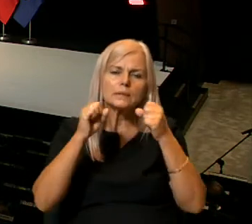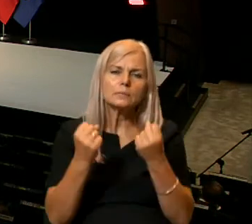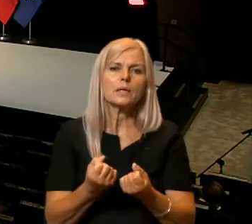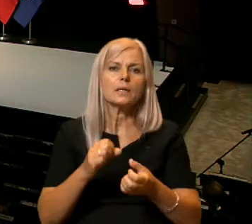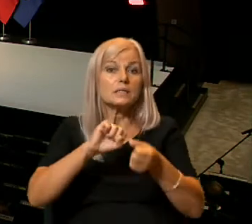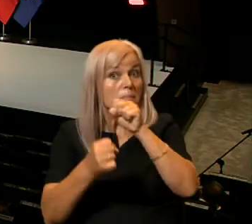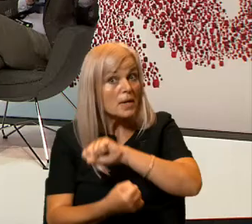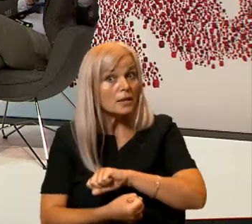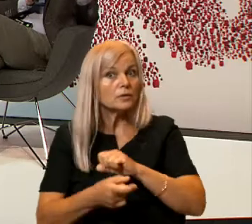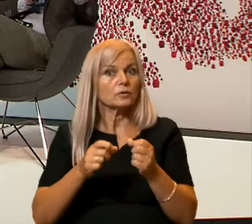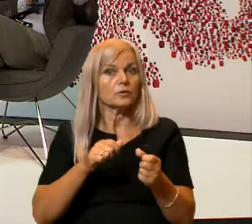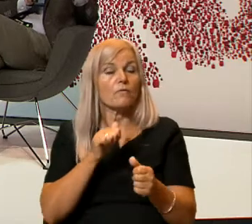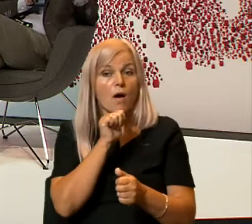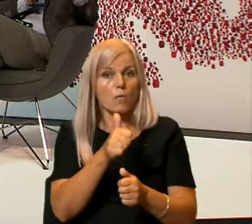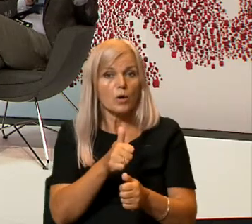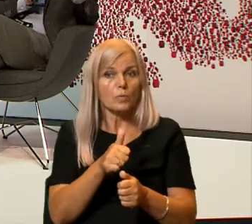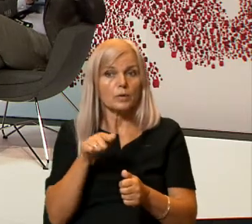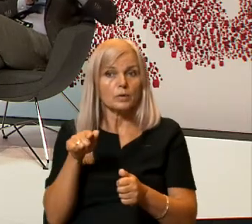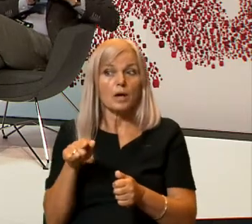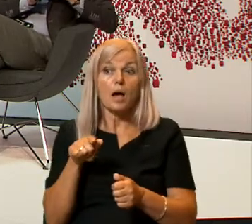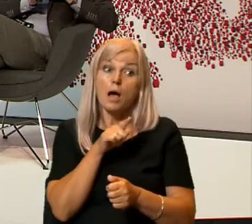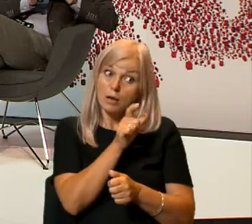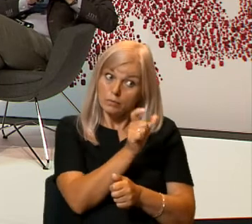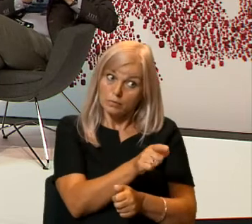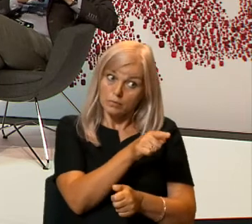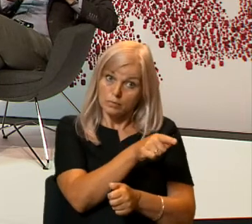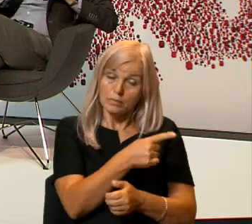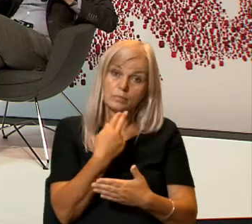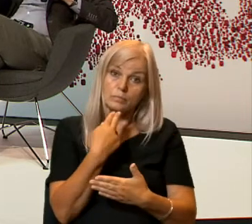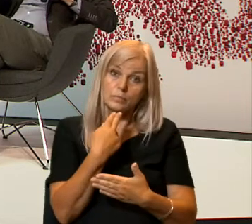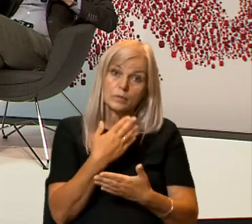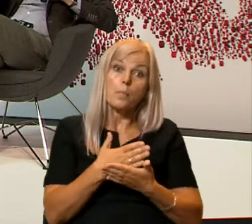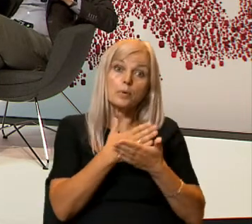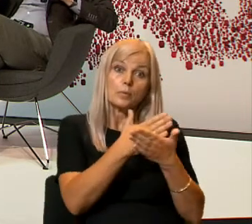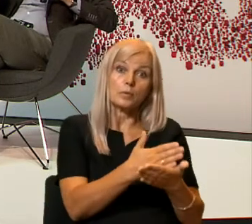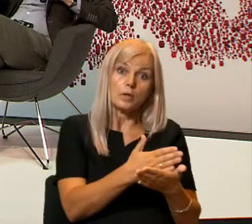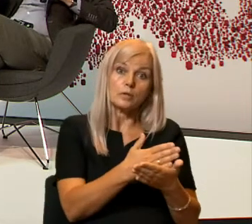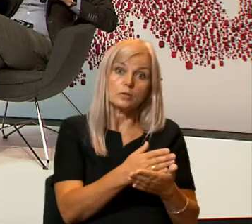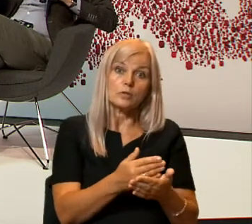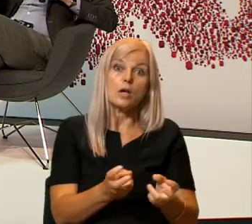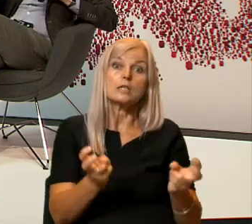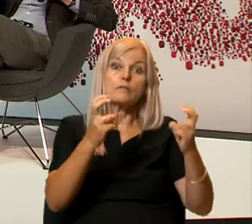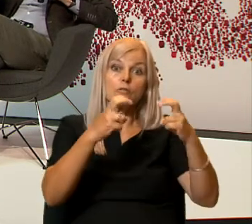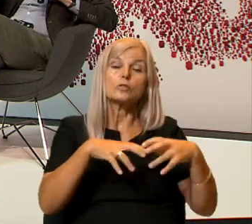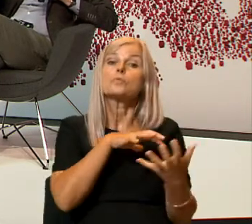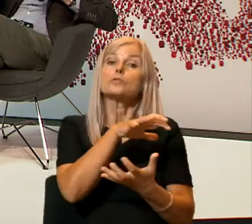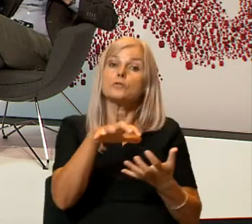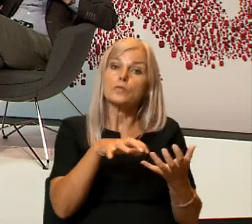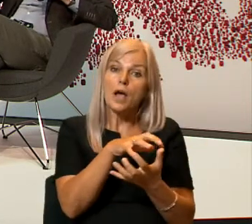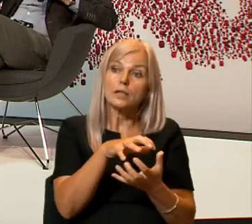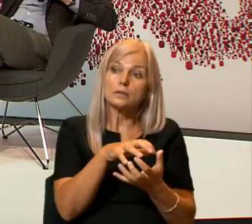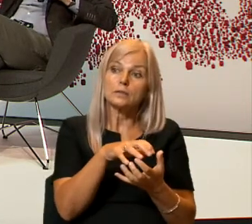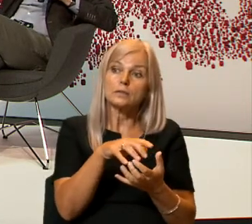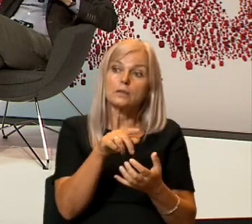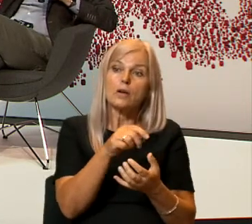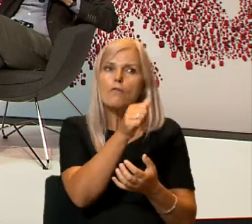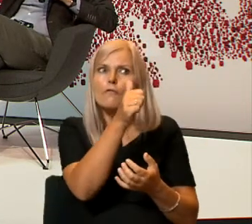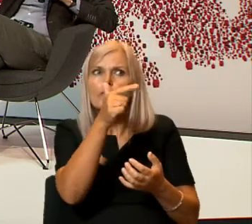Europie. Pan to zasugerował, że stworzyliśmy świat, gdzie jest pewien